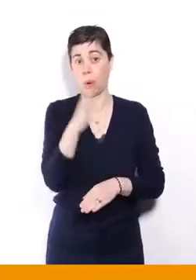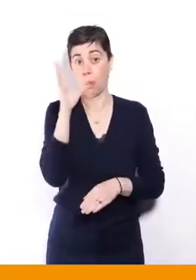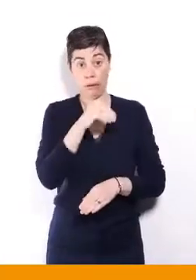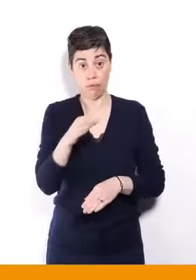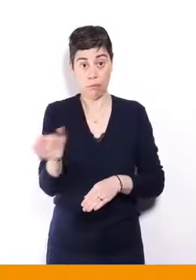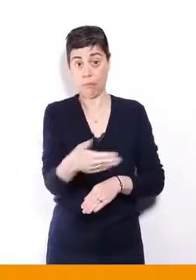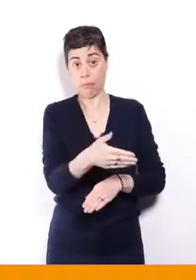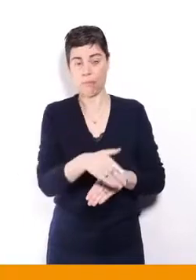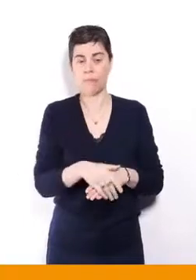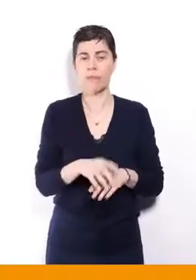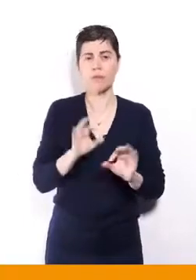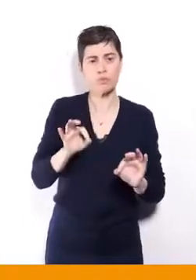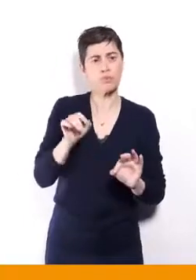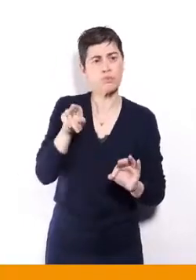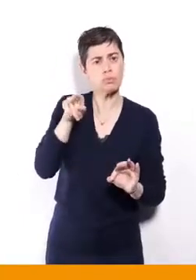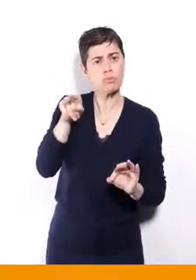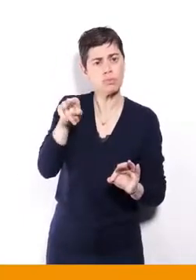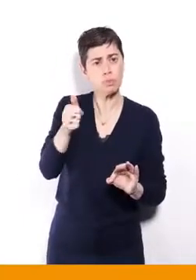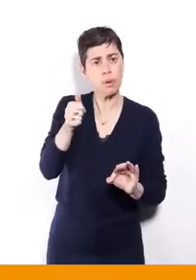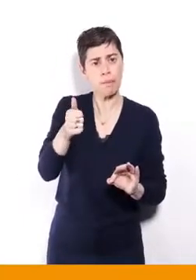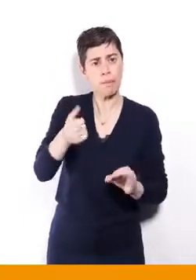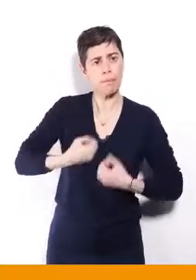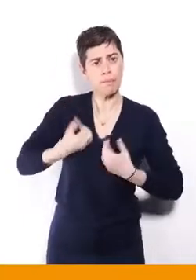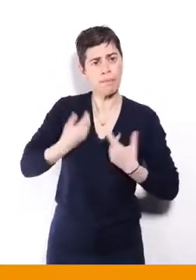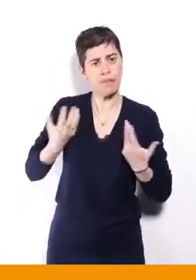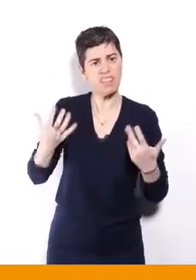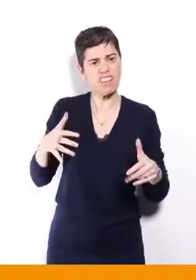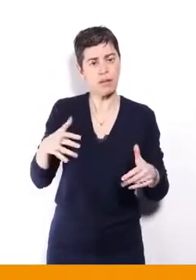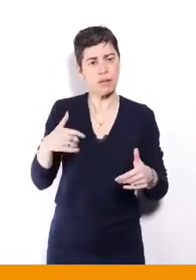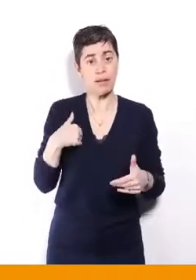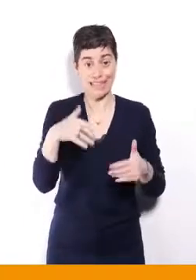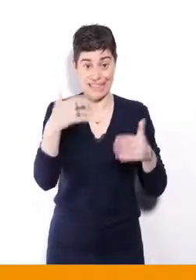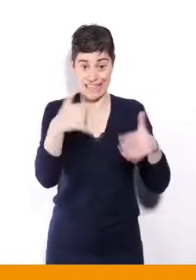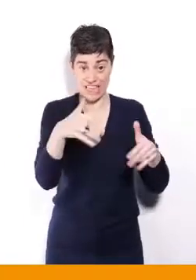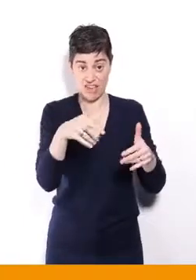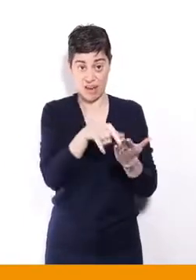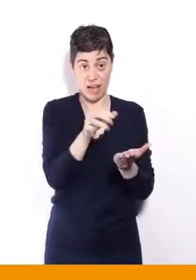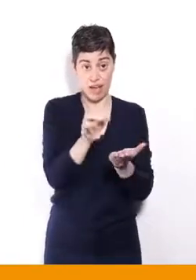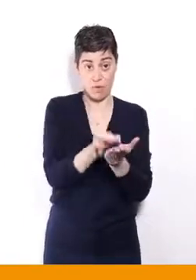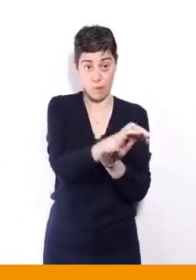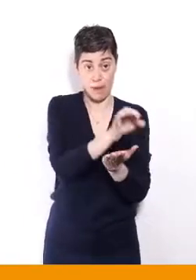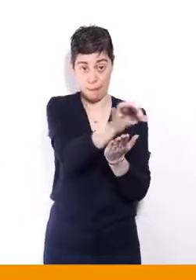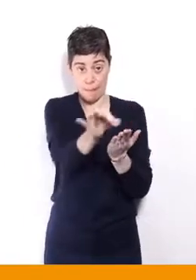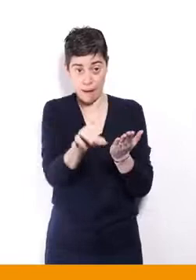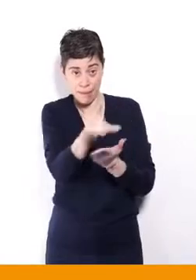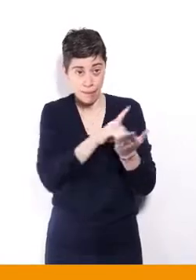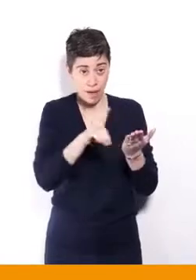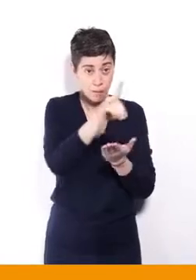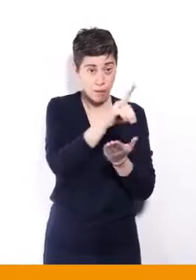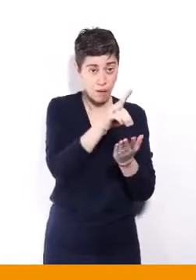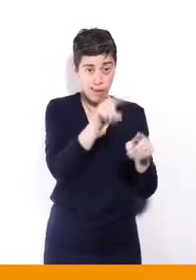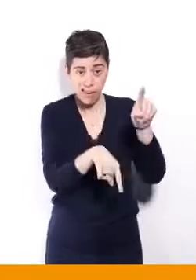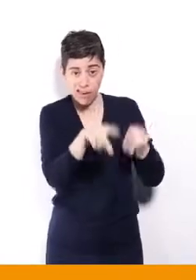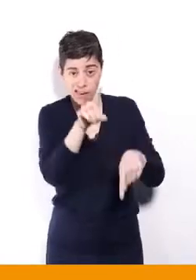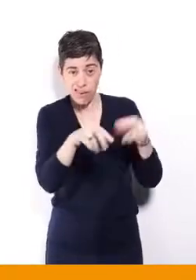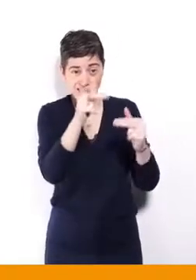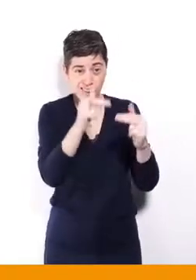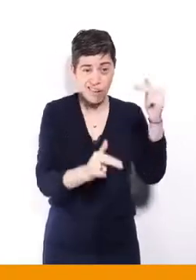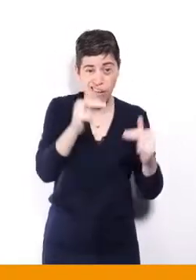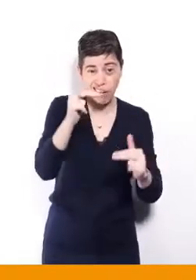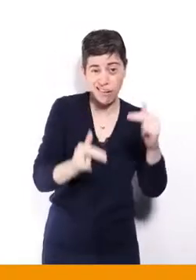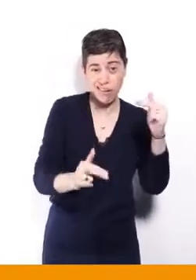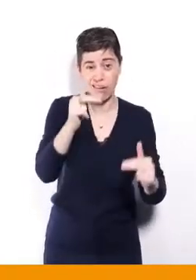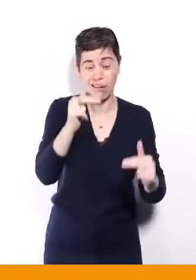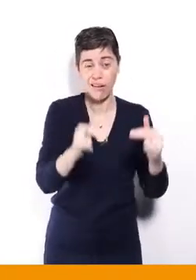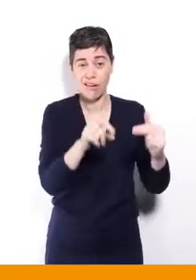viens de le dire Arnaud, des inégalités dans l'outre-mer. Euh, des départements d'outre-mer sont